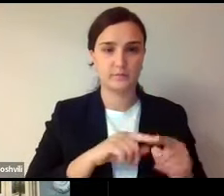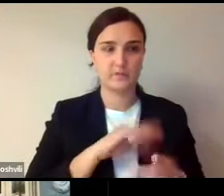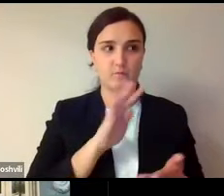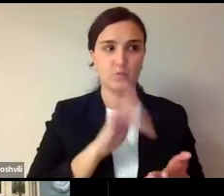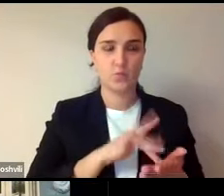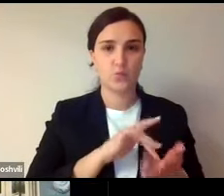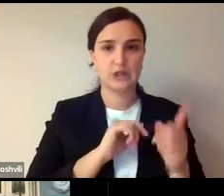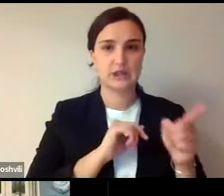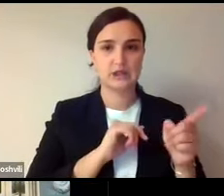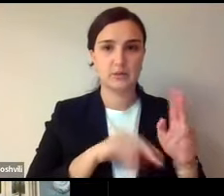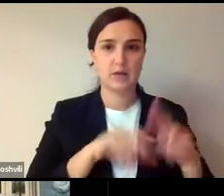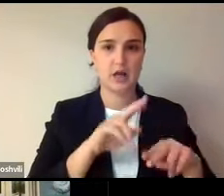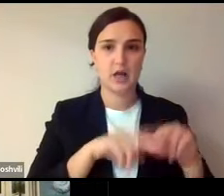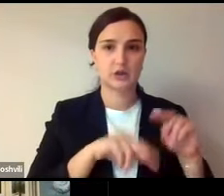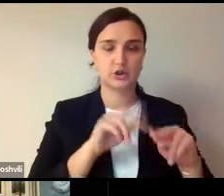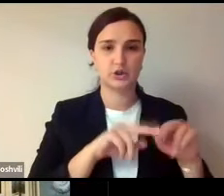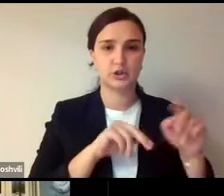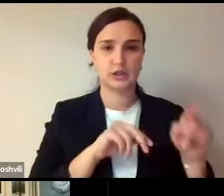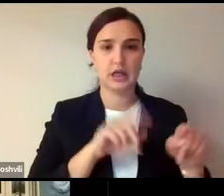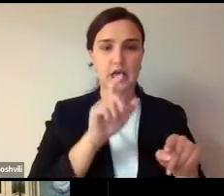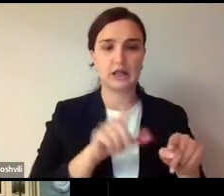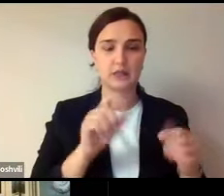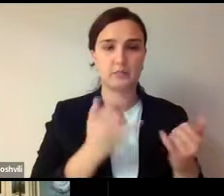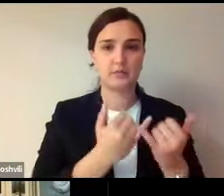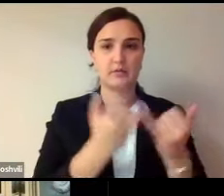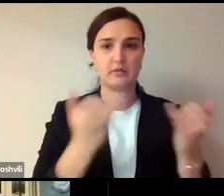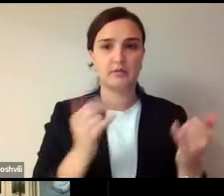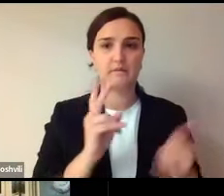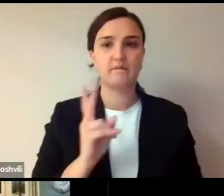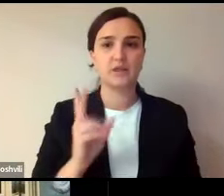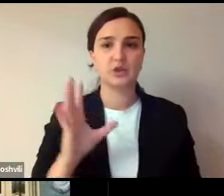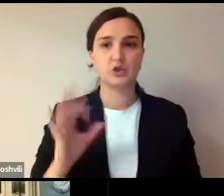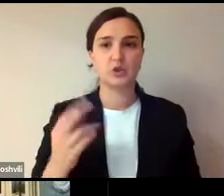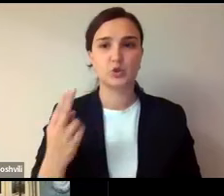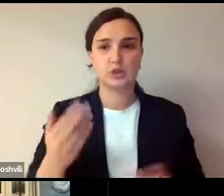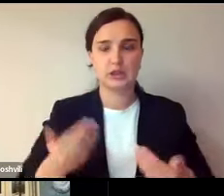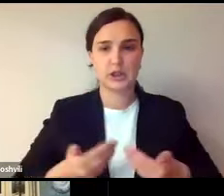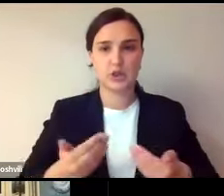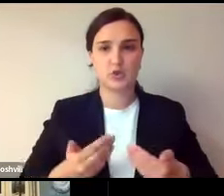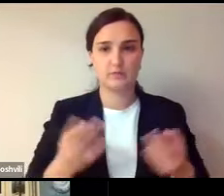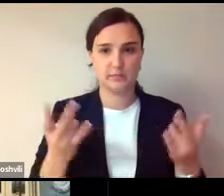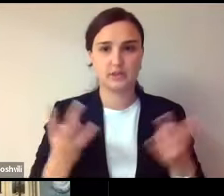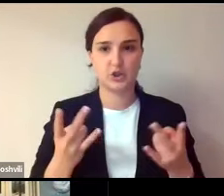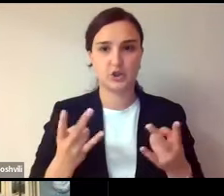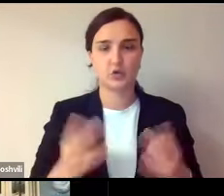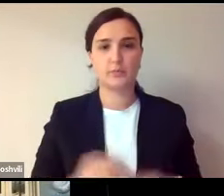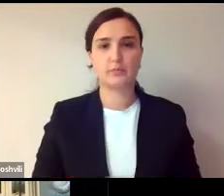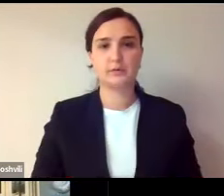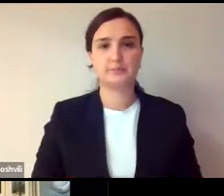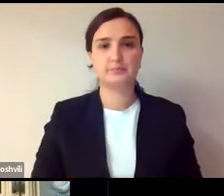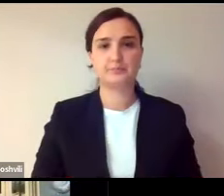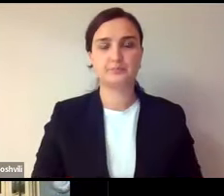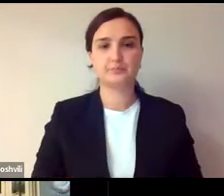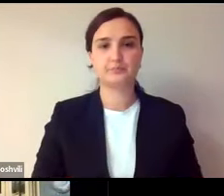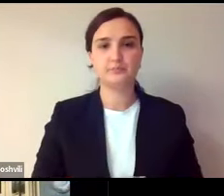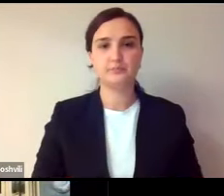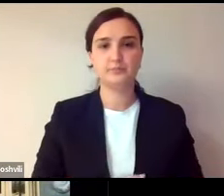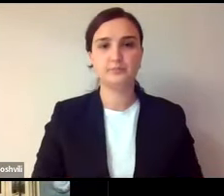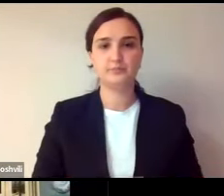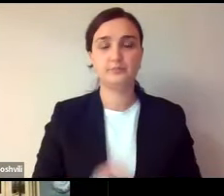მუნიციპალიტეტმა ააშენა ადამიანებისთვის, ვისაც სოციალური საცხოვრისი ესაჭიროებოდა. დღეს